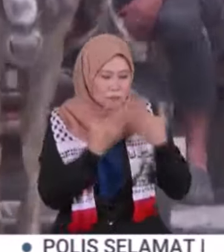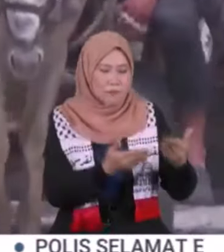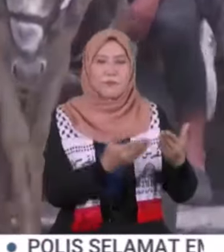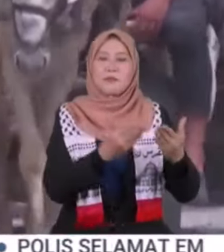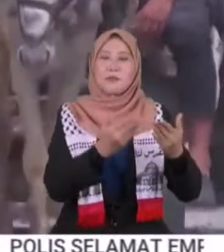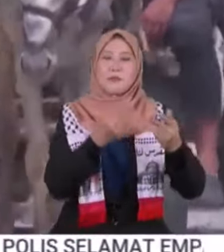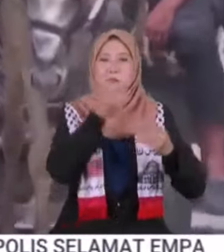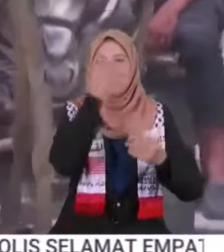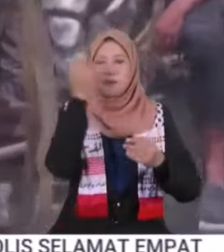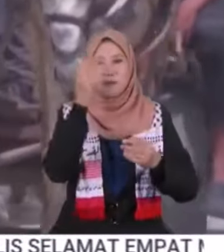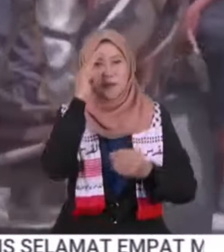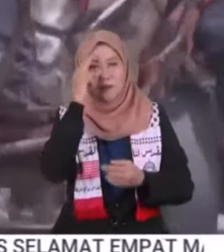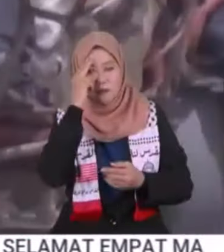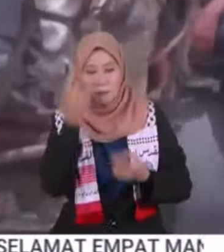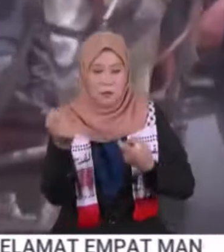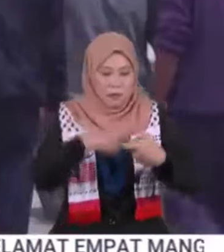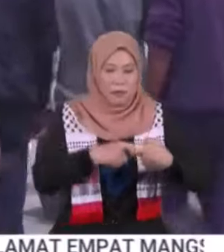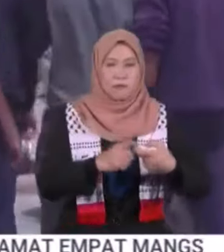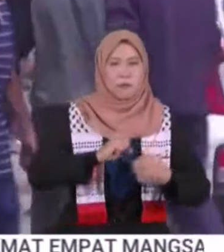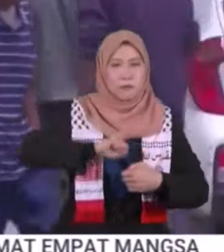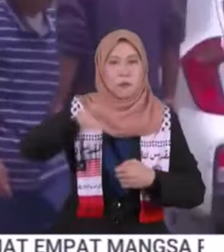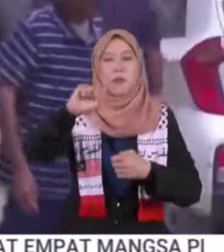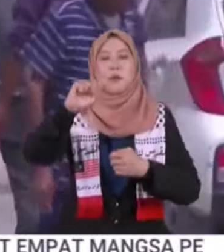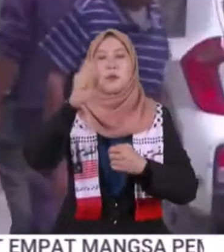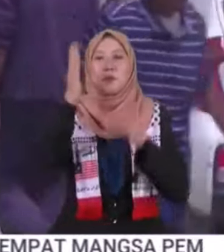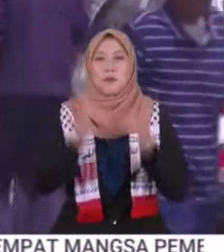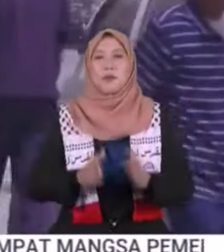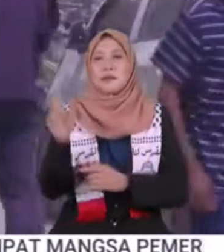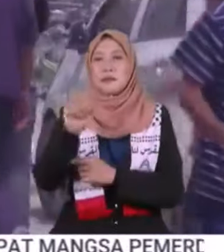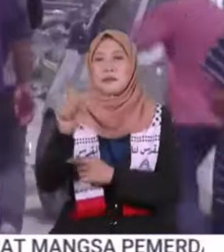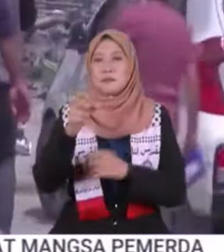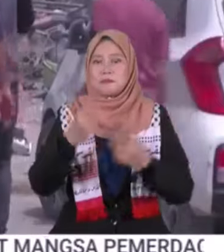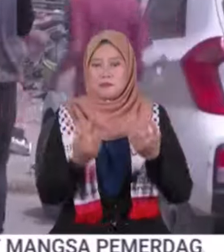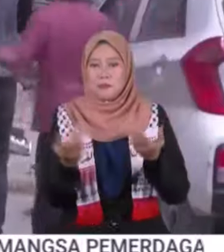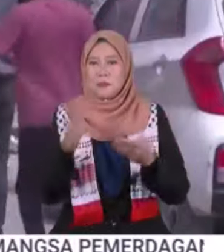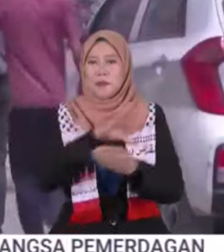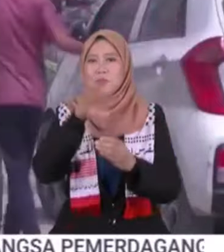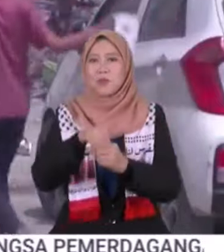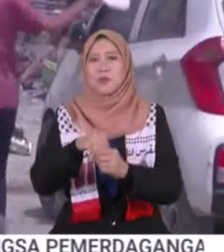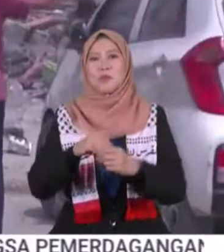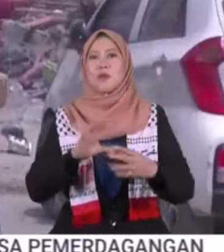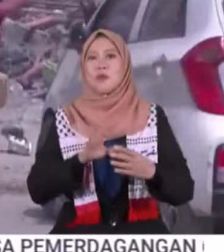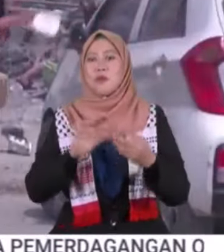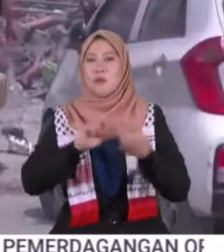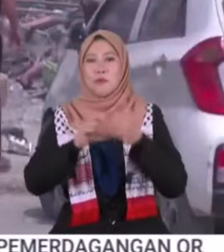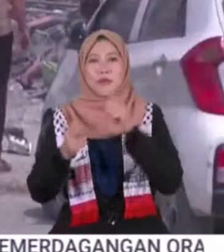Arab Saudi dalam perkara berkait umat Islam termasuk konflik Israel-Palestin.